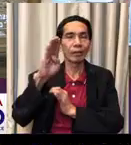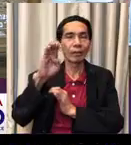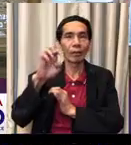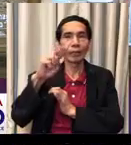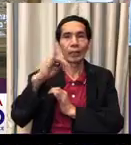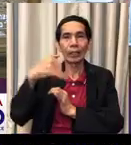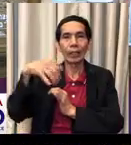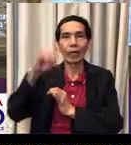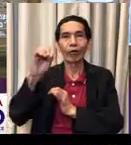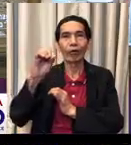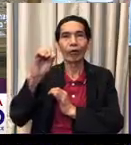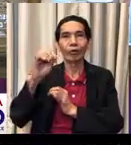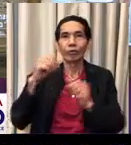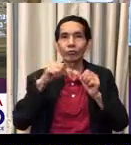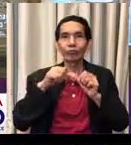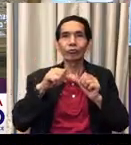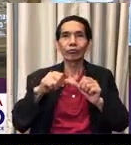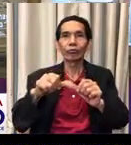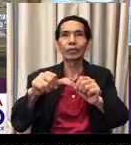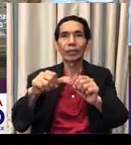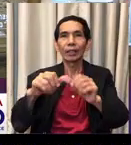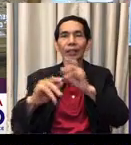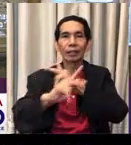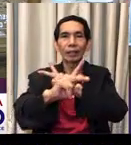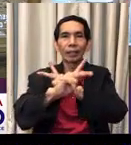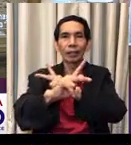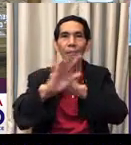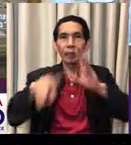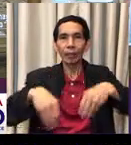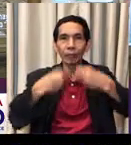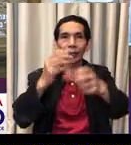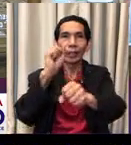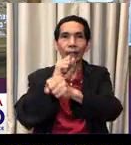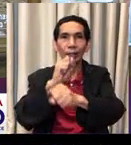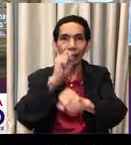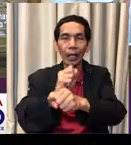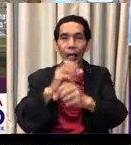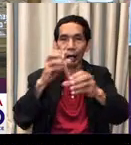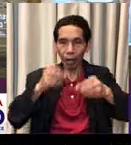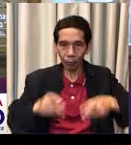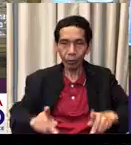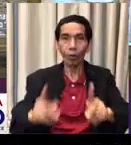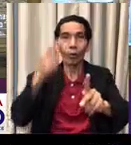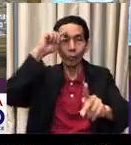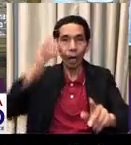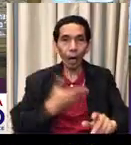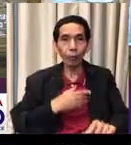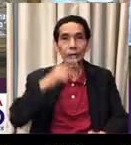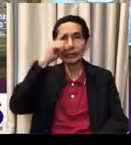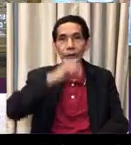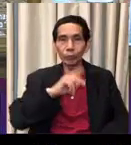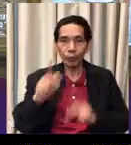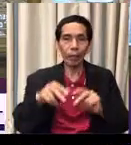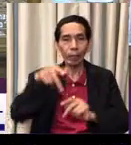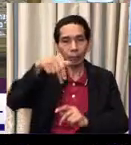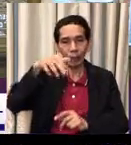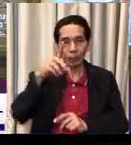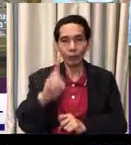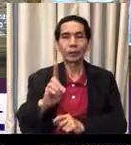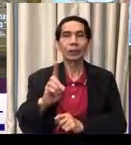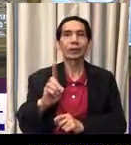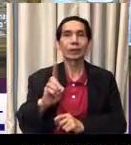sa tuloy-tuloy nating kampanya na magbigay ng trabaho at oportunidad sa ating mga senior citizen at